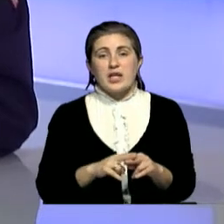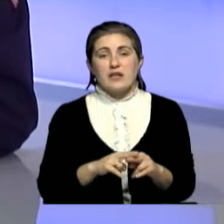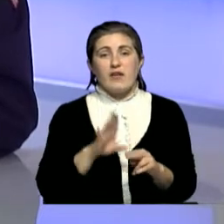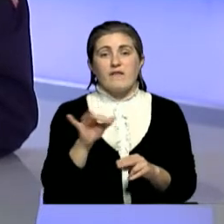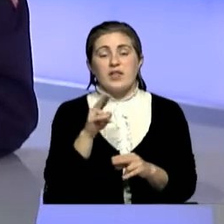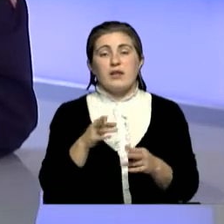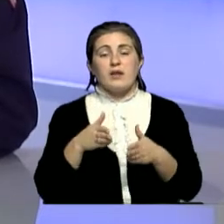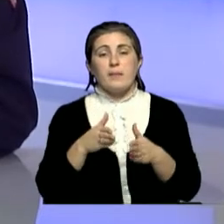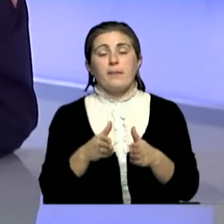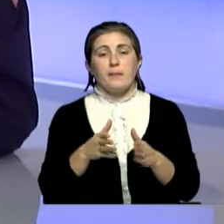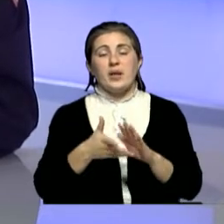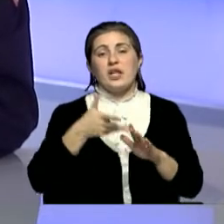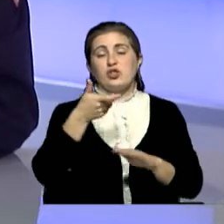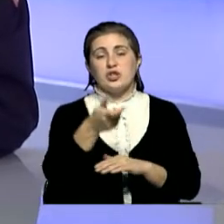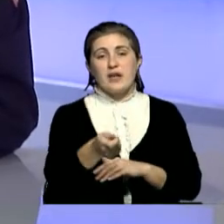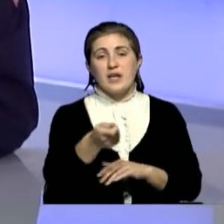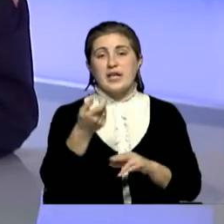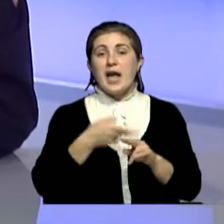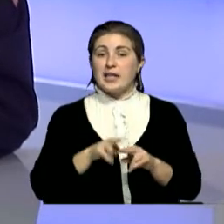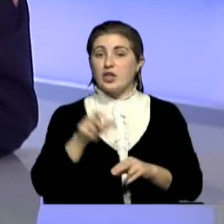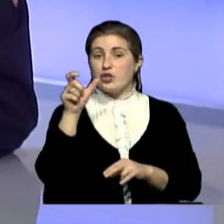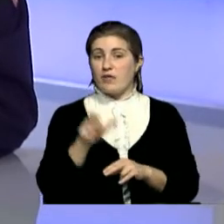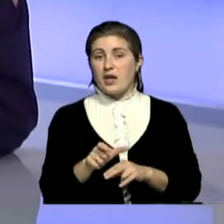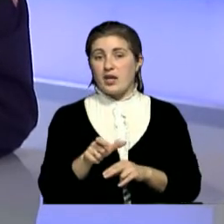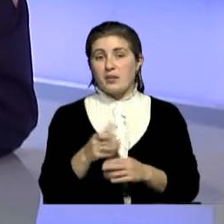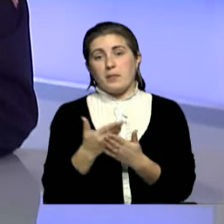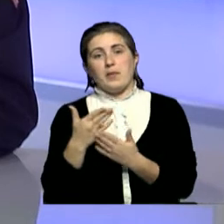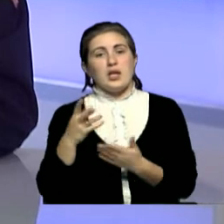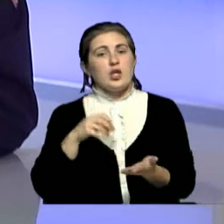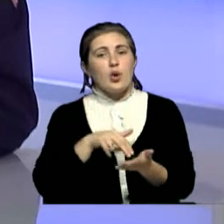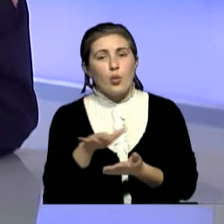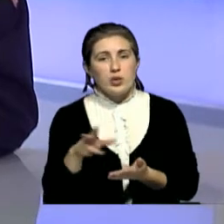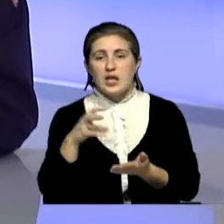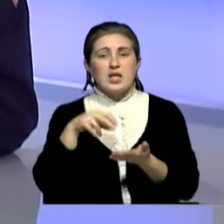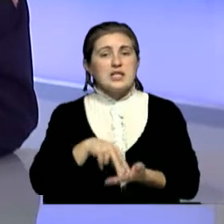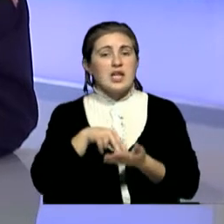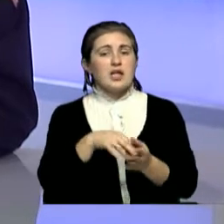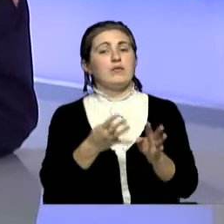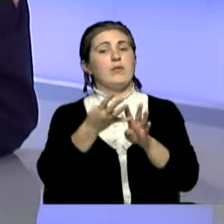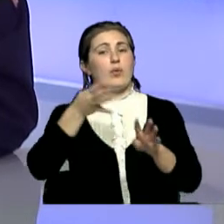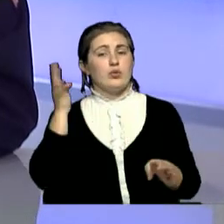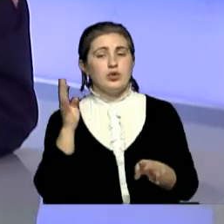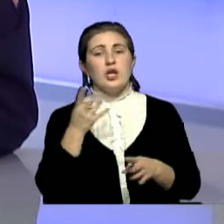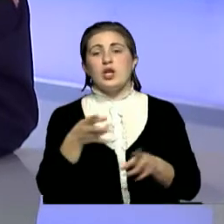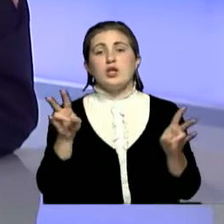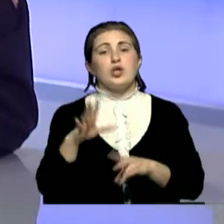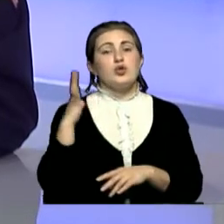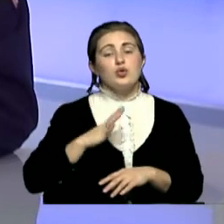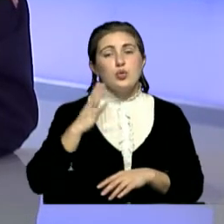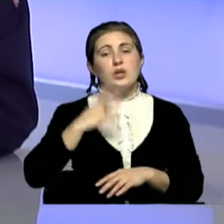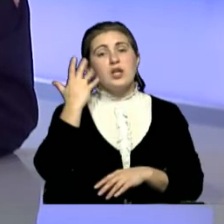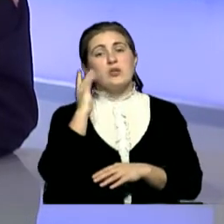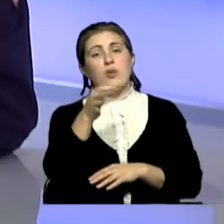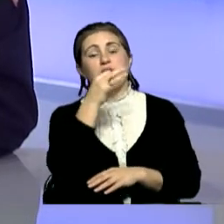вида подачи заявления? Это человек не ходит, не выстаивает очереди длинные, не ждет, когда ему придет